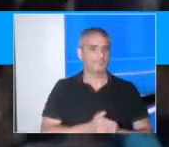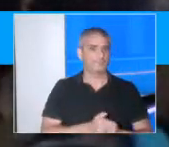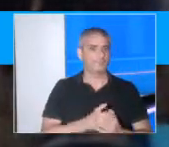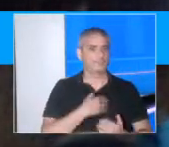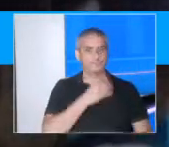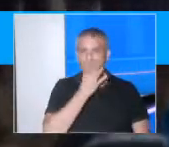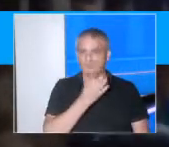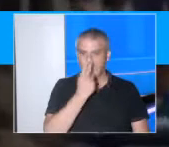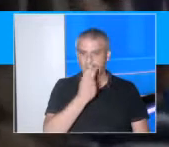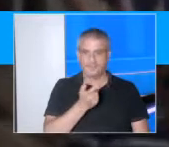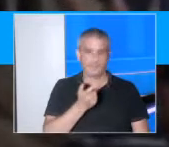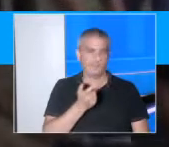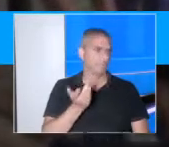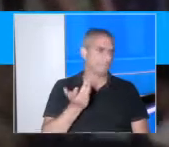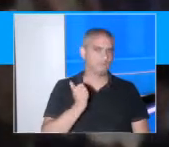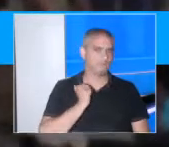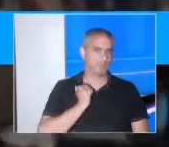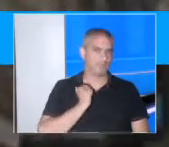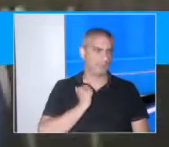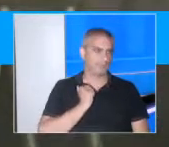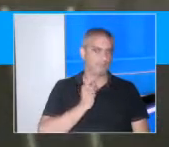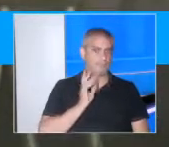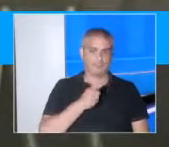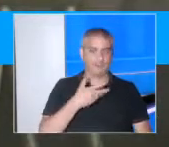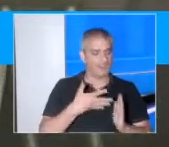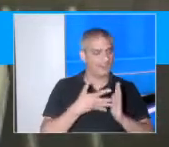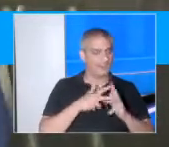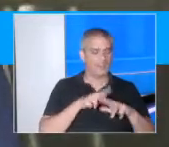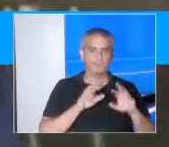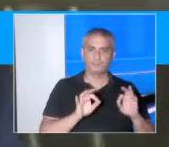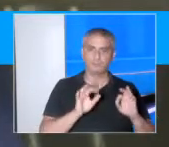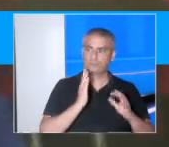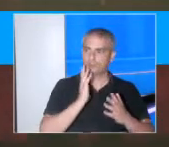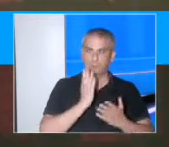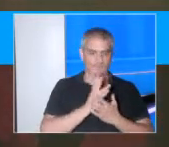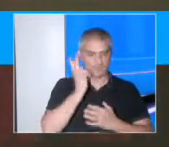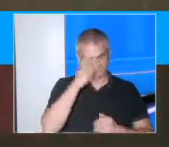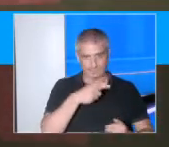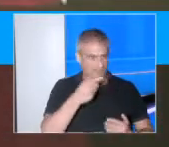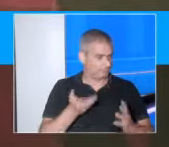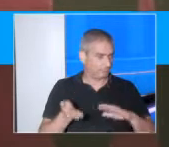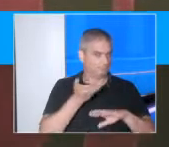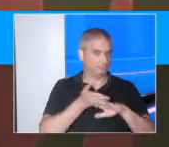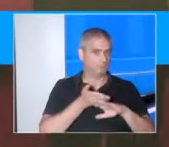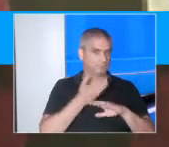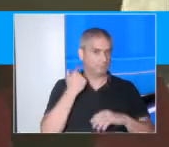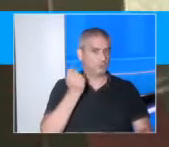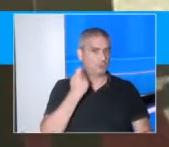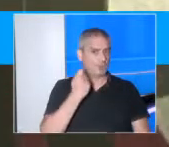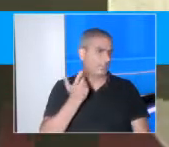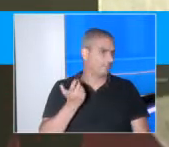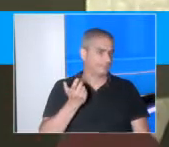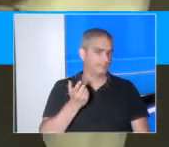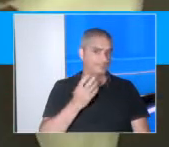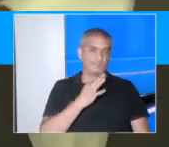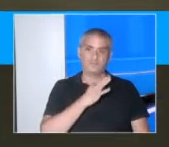לשאול, מבחינת, אפרופו צהל, צריך מה שנקרא לנתח את המציאות, יש כבר איזושהי מסקנה שעולה מאירוע בשבת, בו